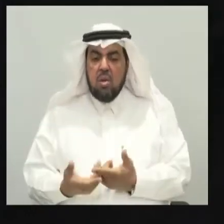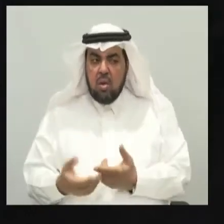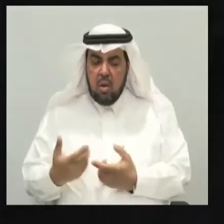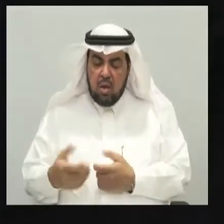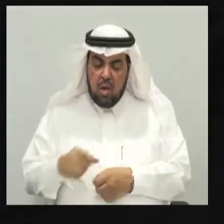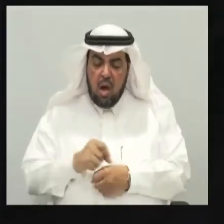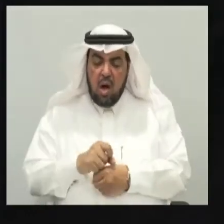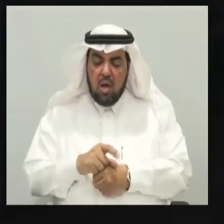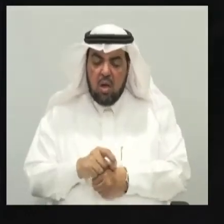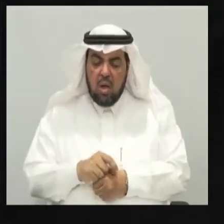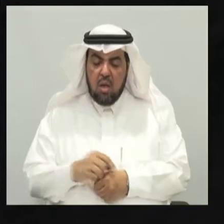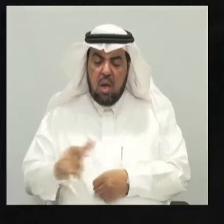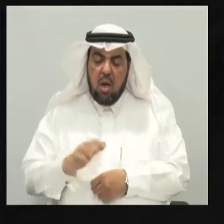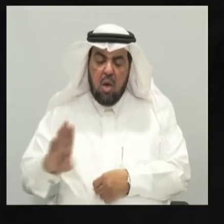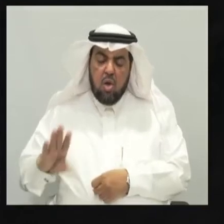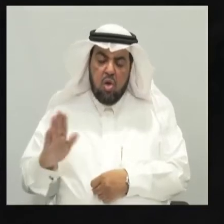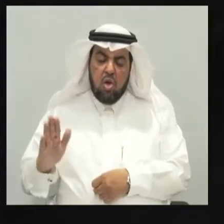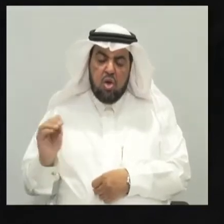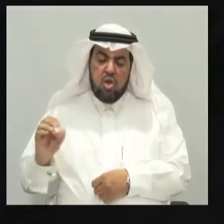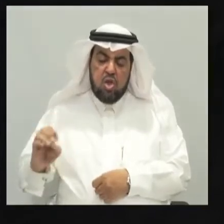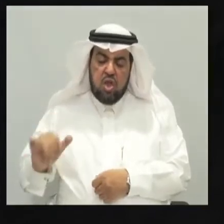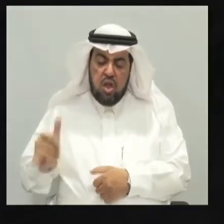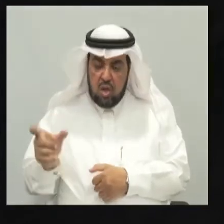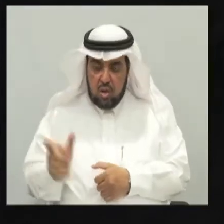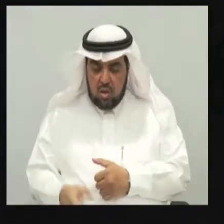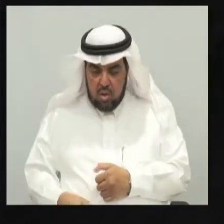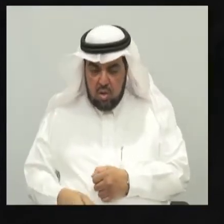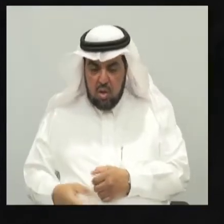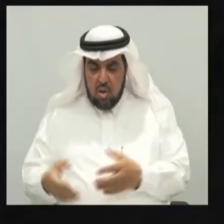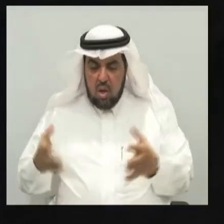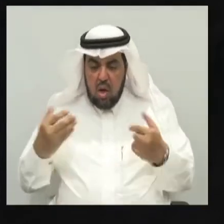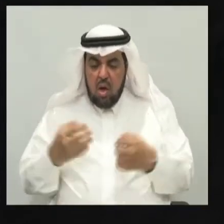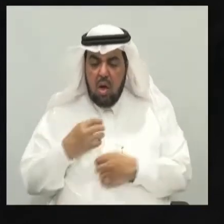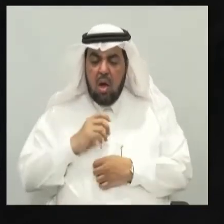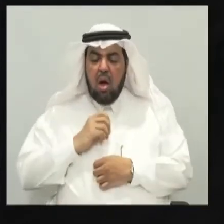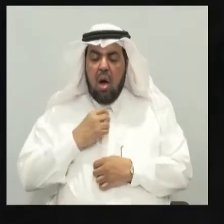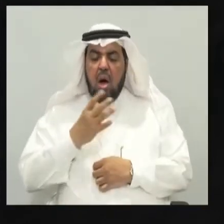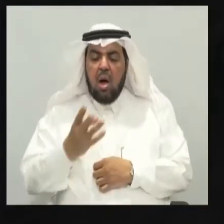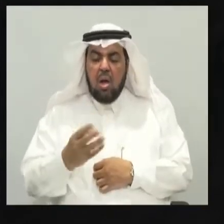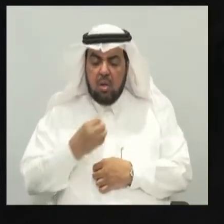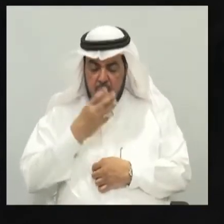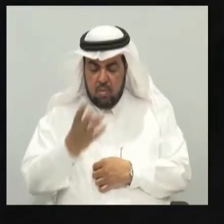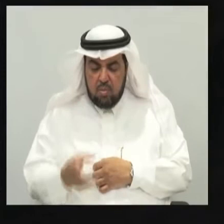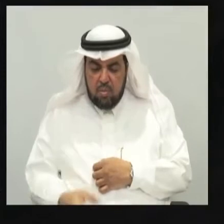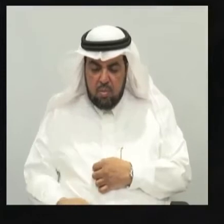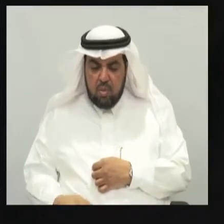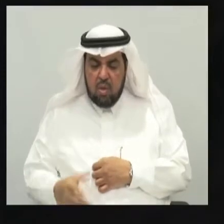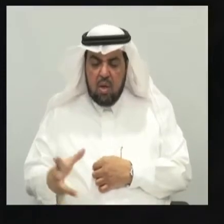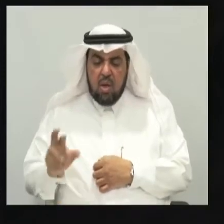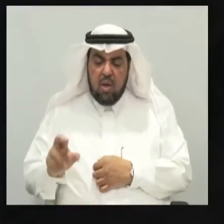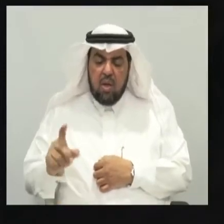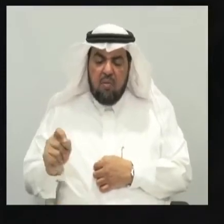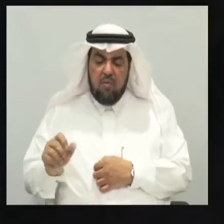غاز ماذا؟ غاز الأكسجين، إذا هذا عنصر. الهواء الذي نخرجه أثناء عملية ماذا؟ عملية الزفير،